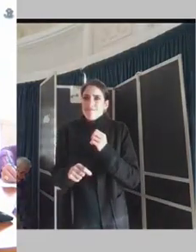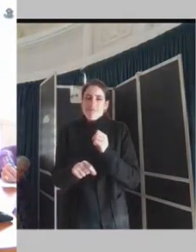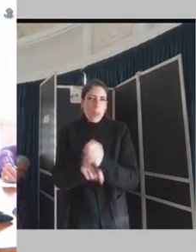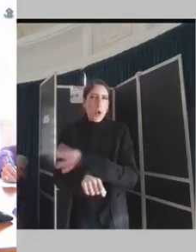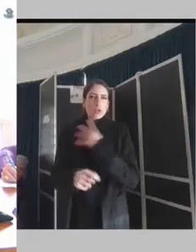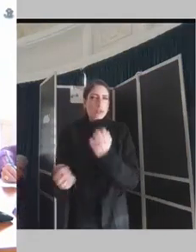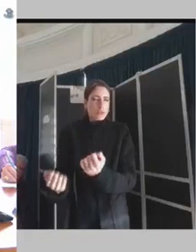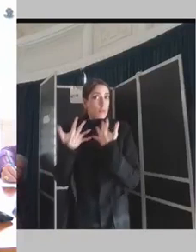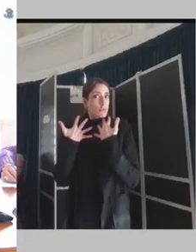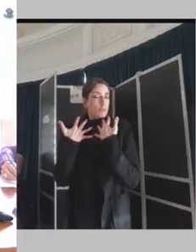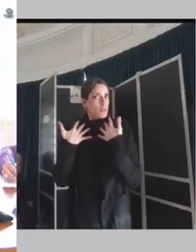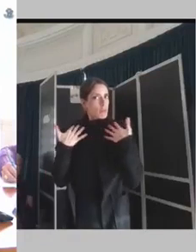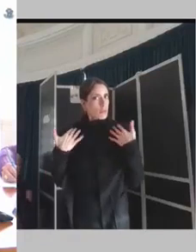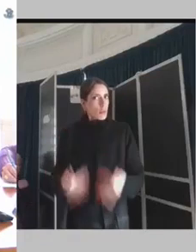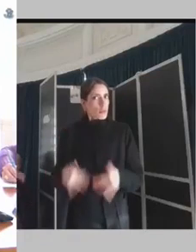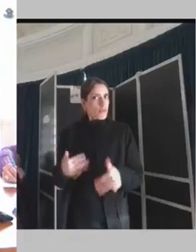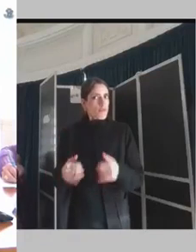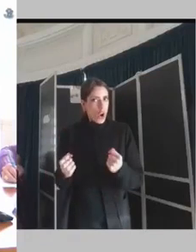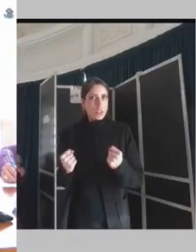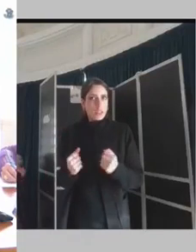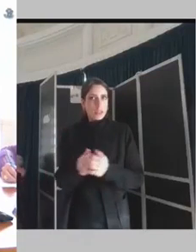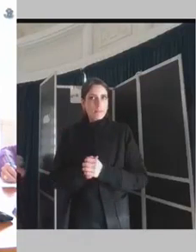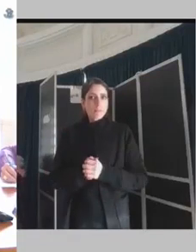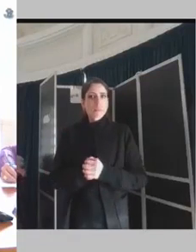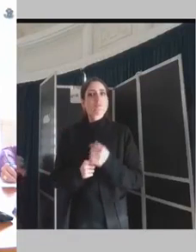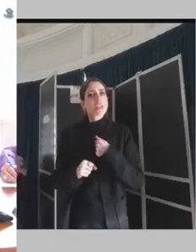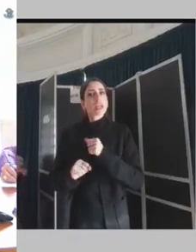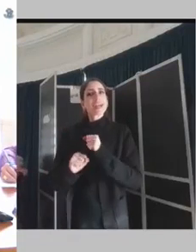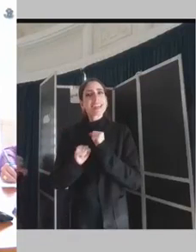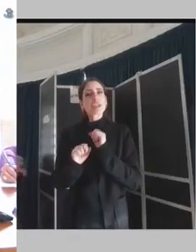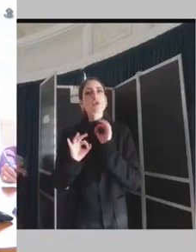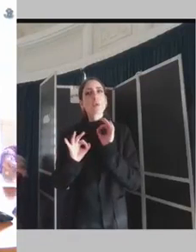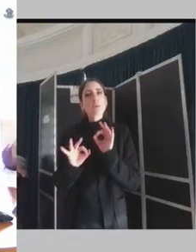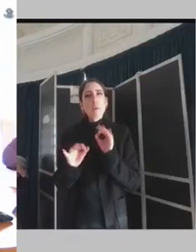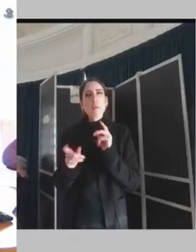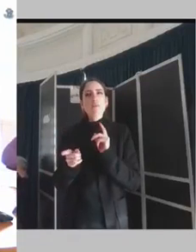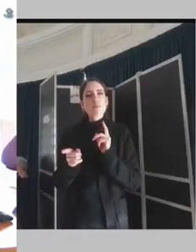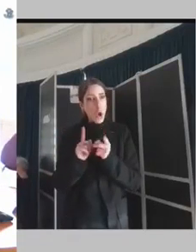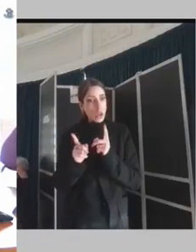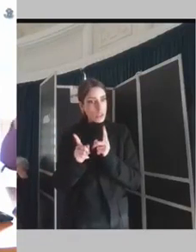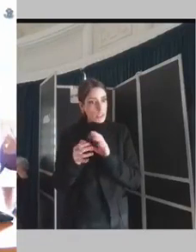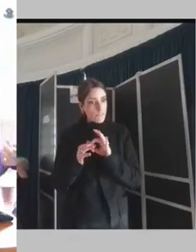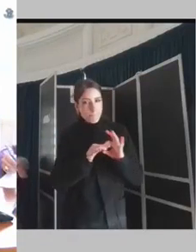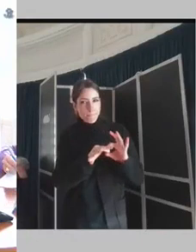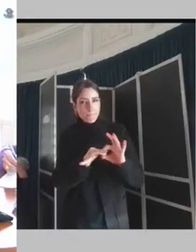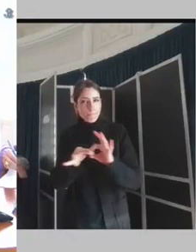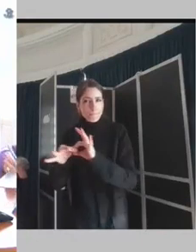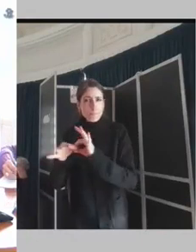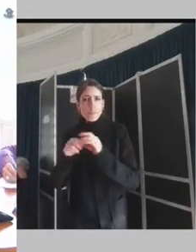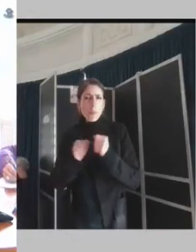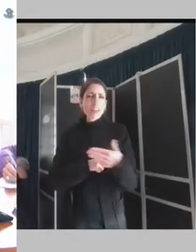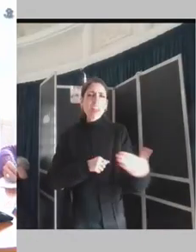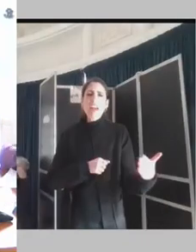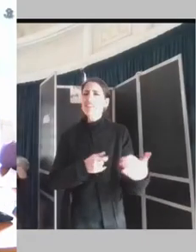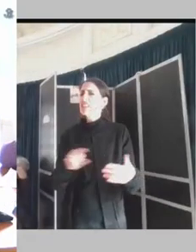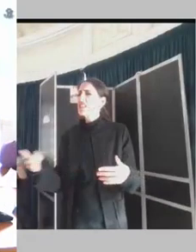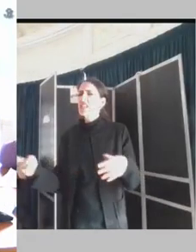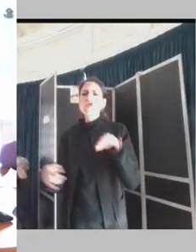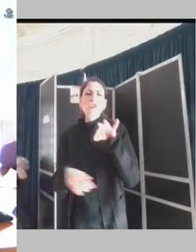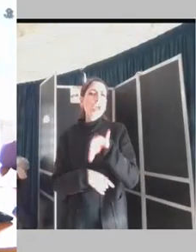sia è quello che la politica, quando tutta la politica di tutte le posizioni, destra,